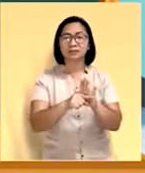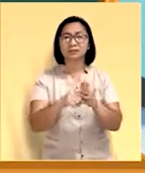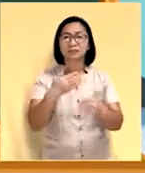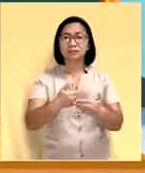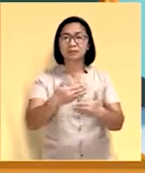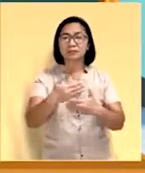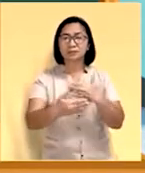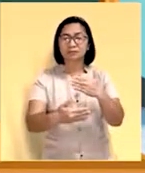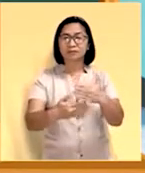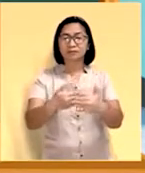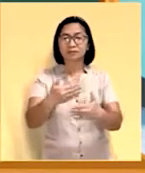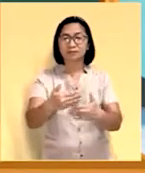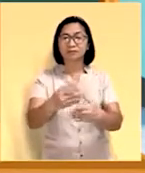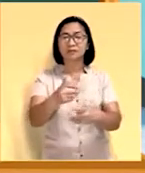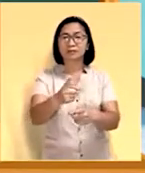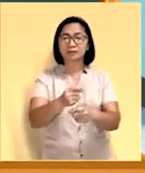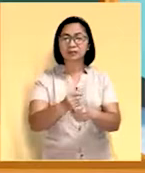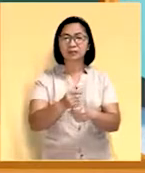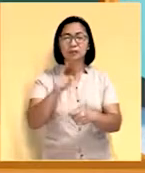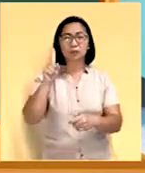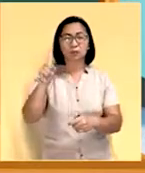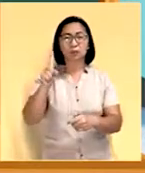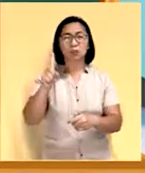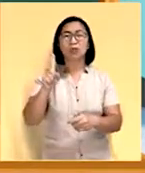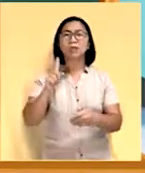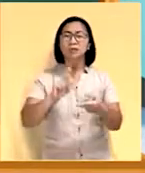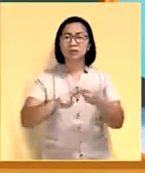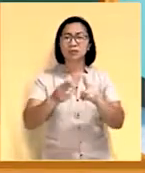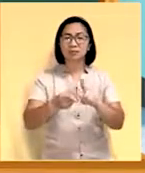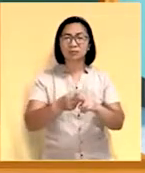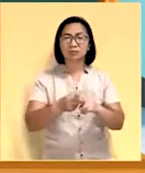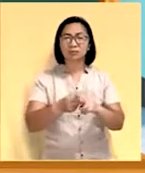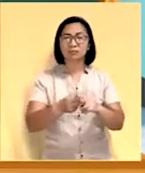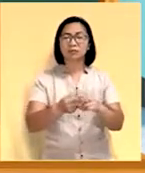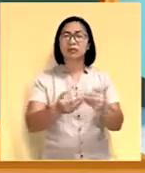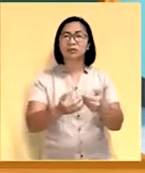Subtraction is the process of taking one number away